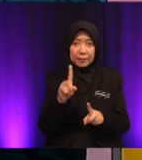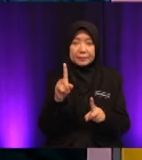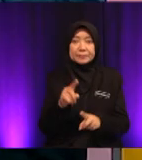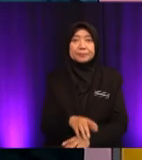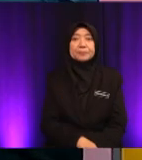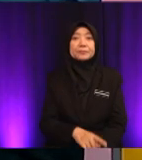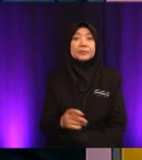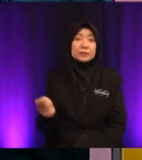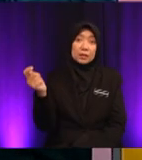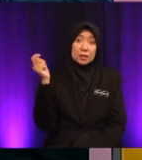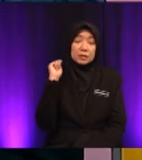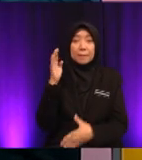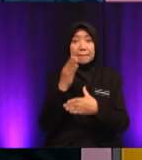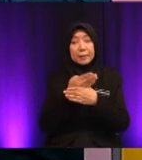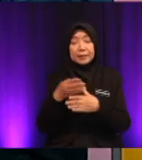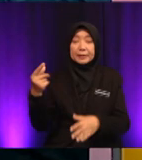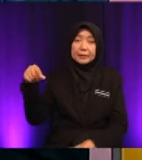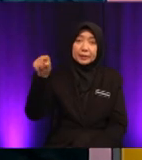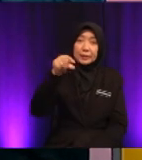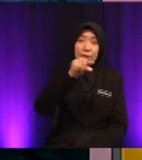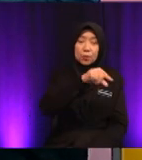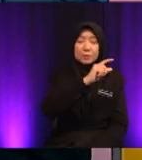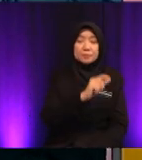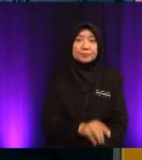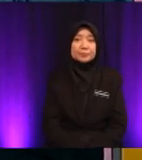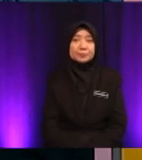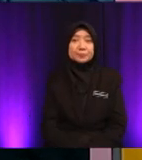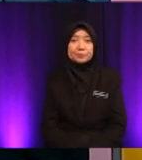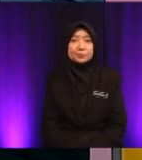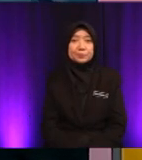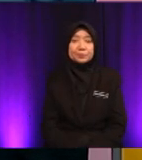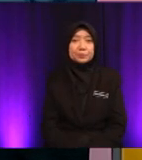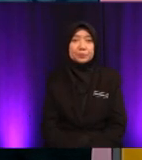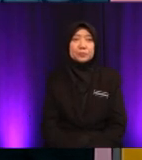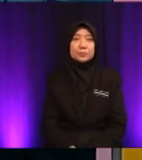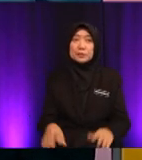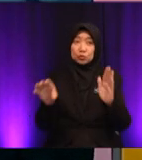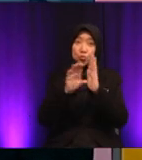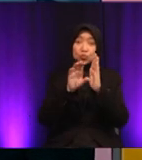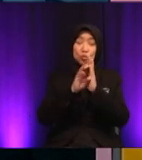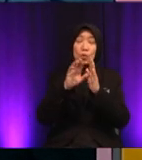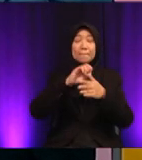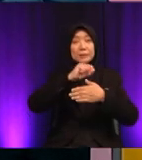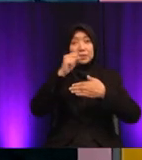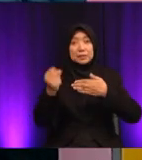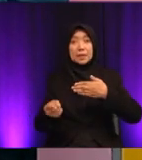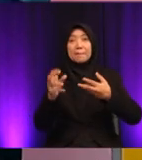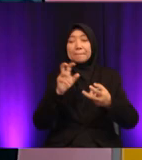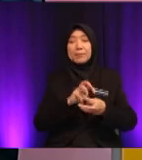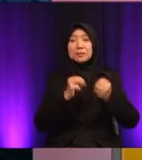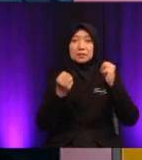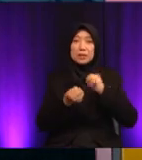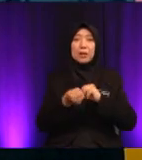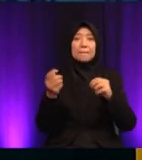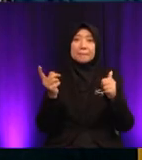tenaga bagi gelombang 56 enem ini contoh penyelesaian masalah yang pertama sebuah lampu